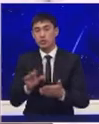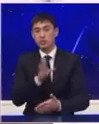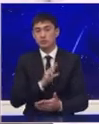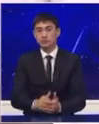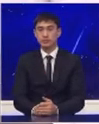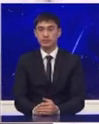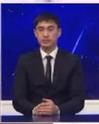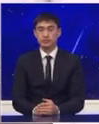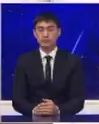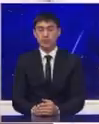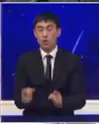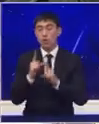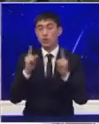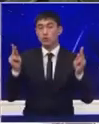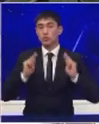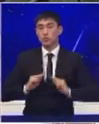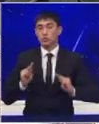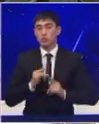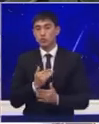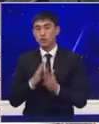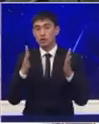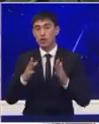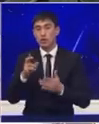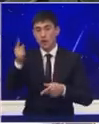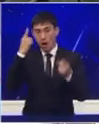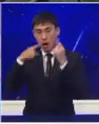Ұлағатты ұстаз, үлкен ақын,